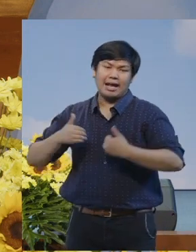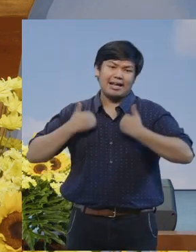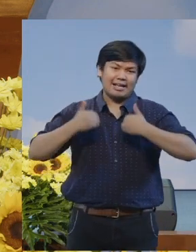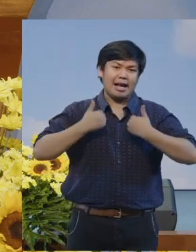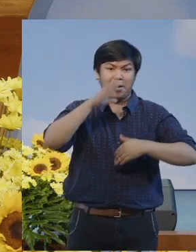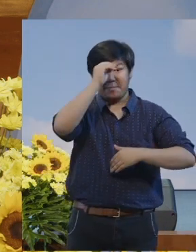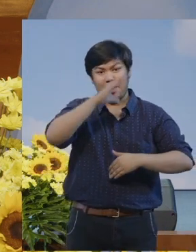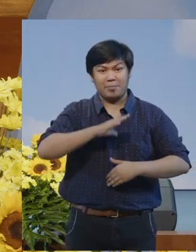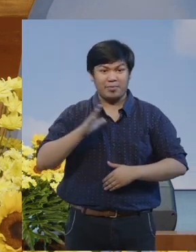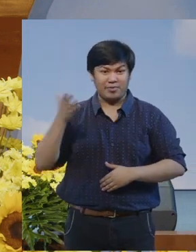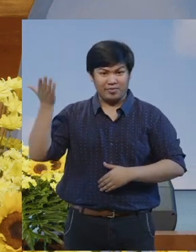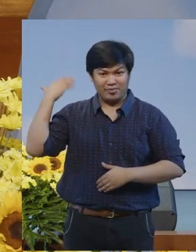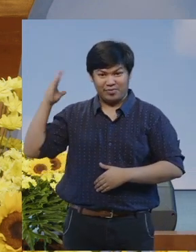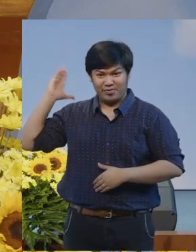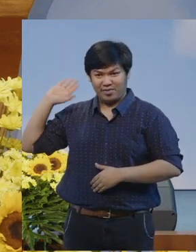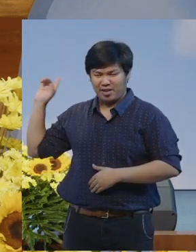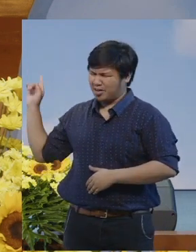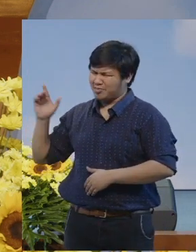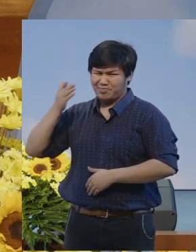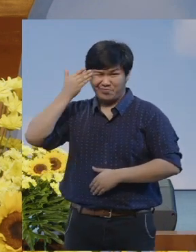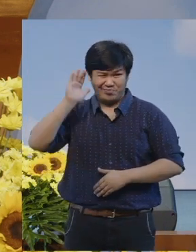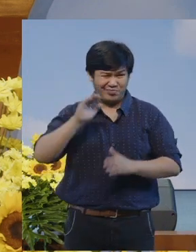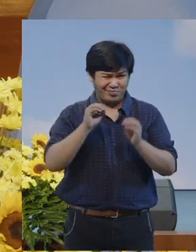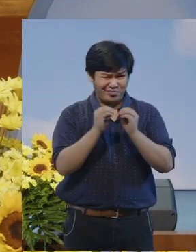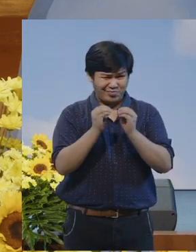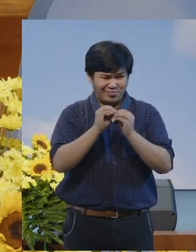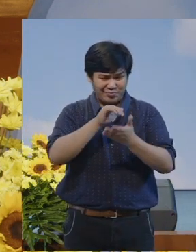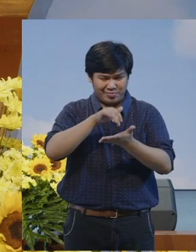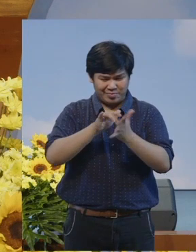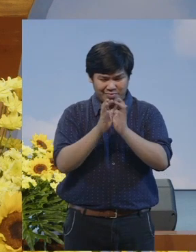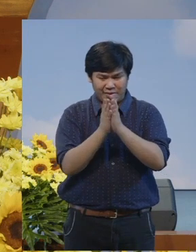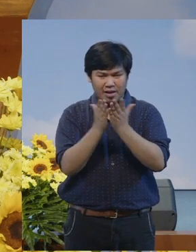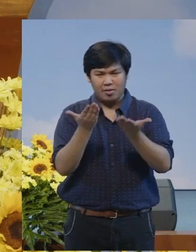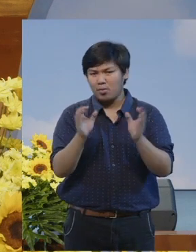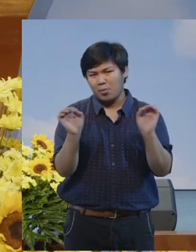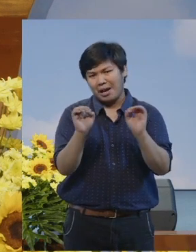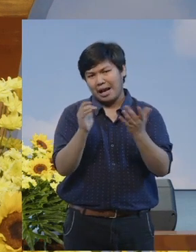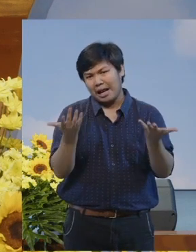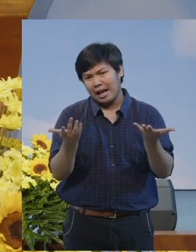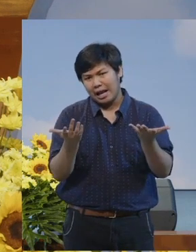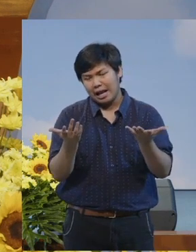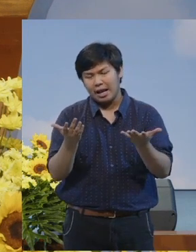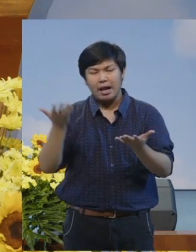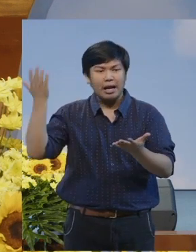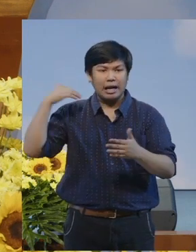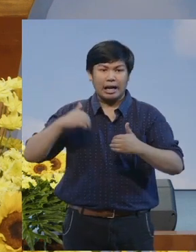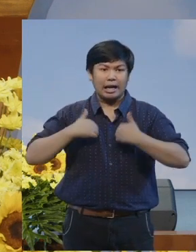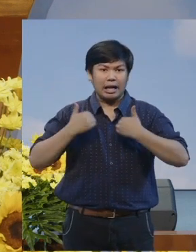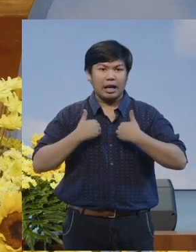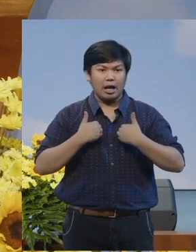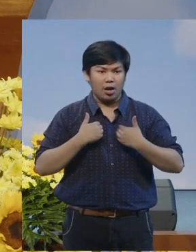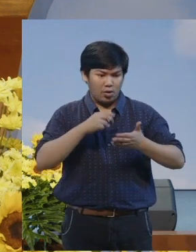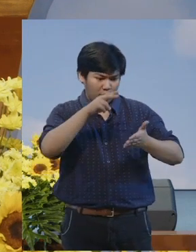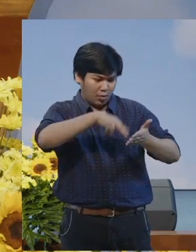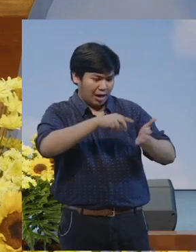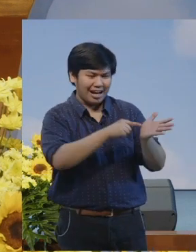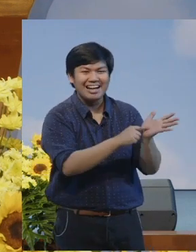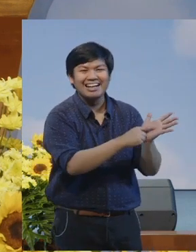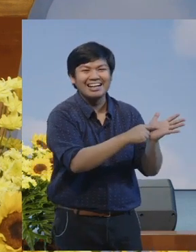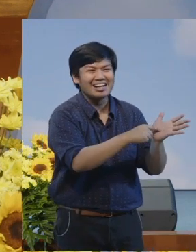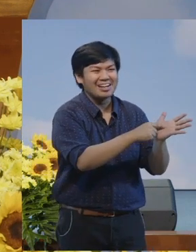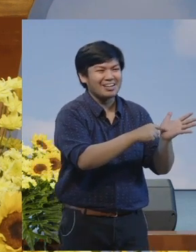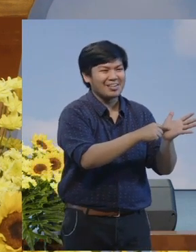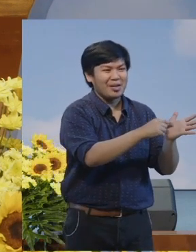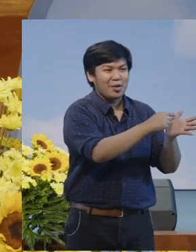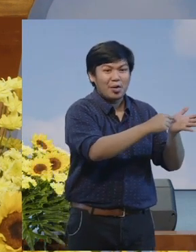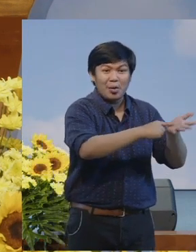dahil kulang po ang kaalaman ko sa Biblia, no? Nag-aral po ako magbasa ng palm.